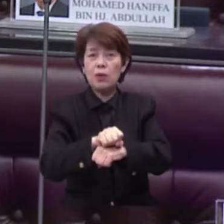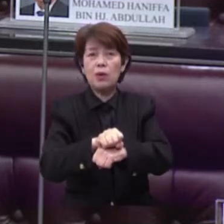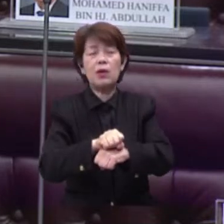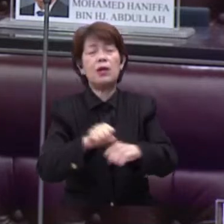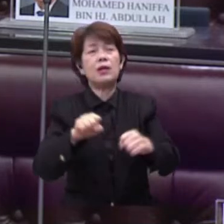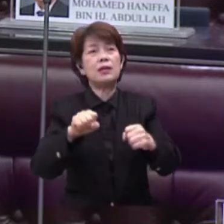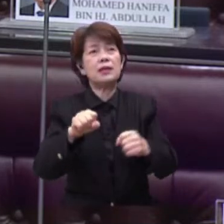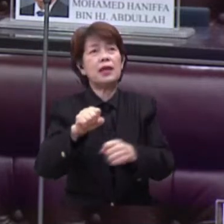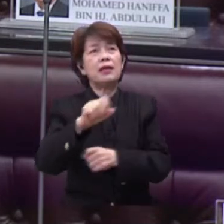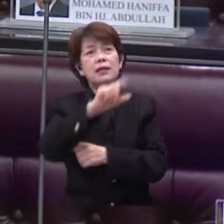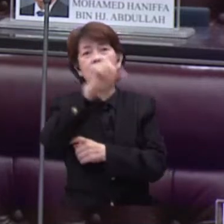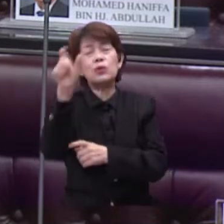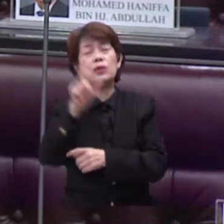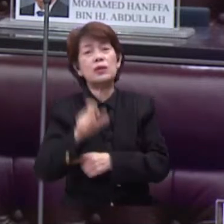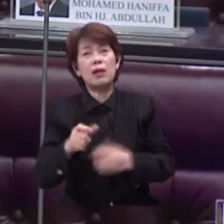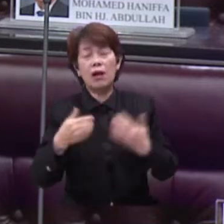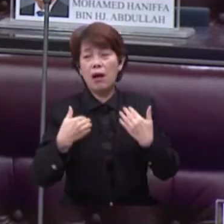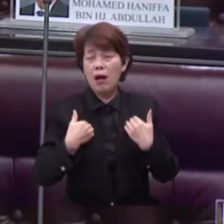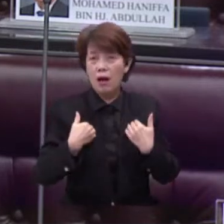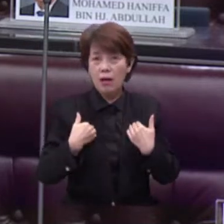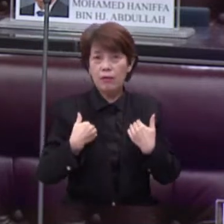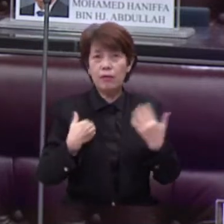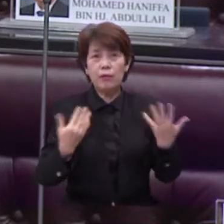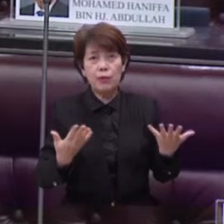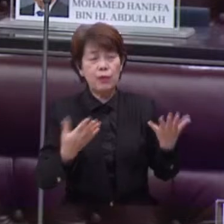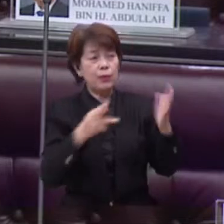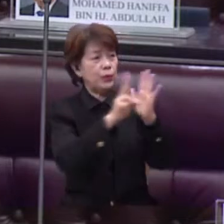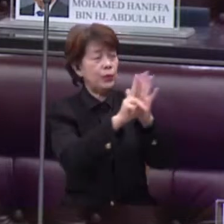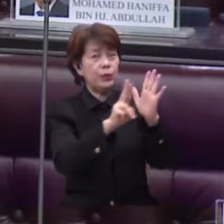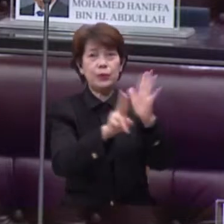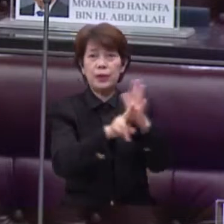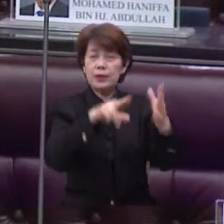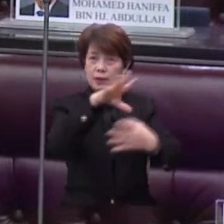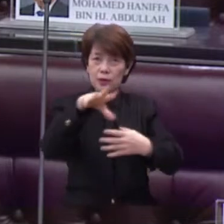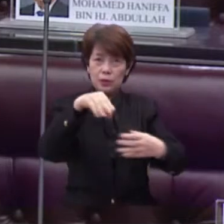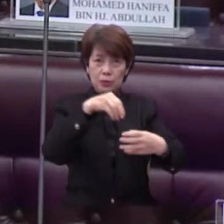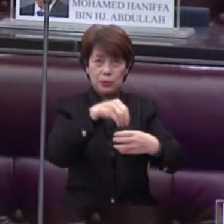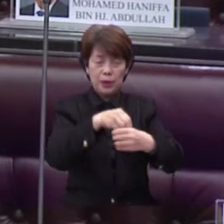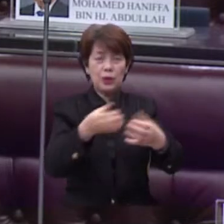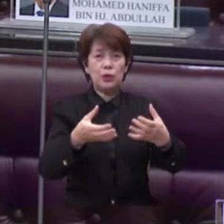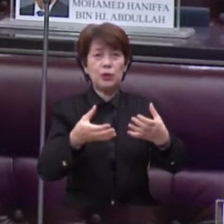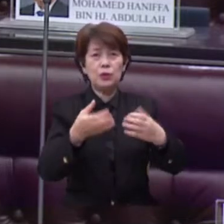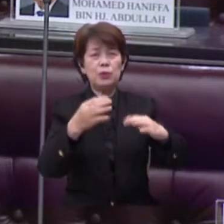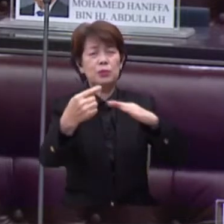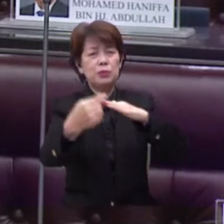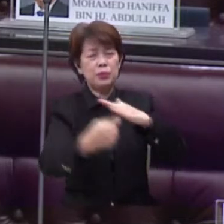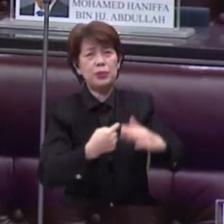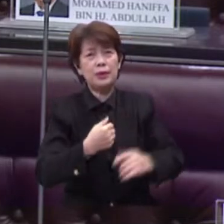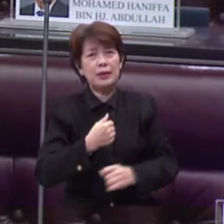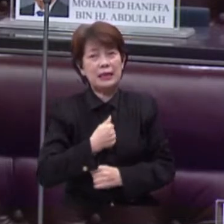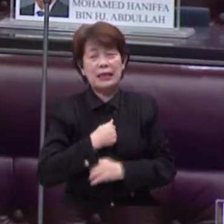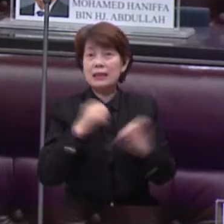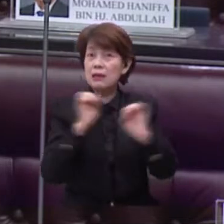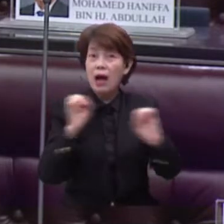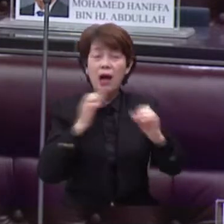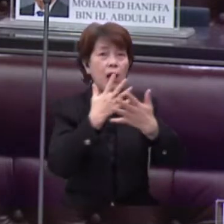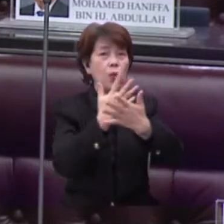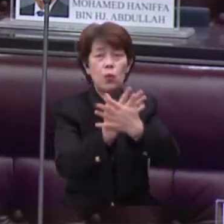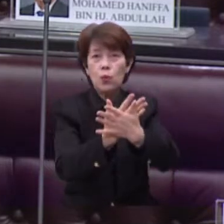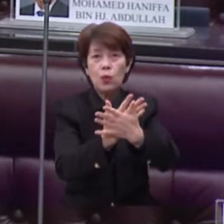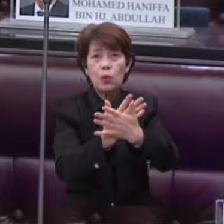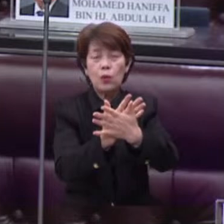yang telah memindai undang-undang ini supaya mereka yang terlibat dalam percobaan membunuh diri ini tidak dihukum tetapi